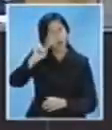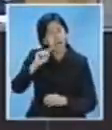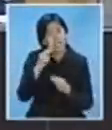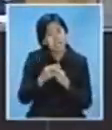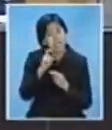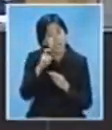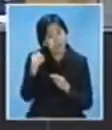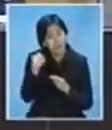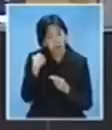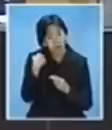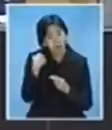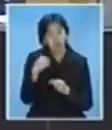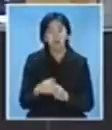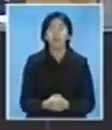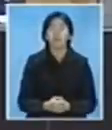เสียหายหรือเปล่าครับ